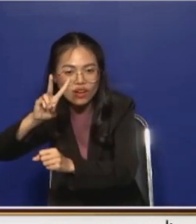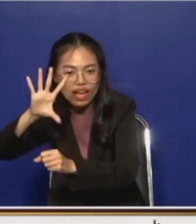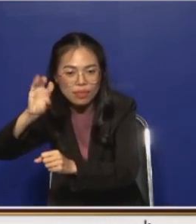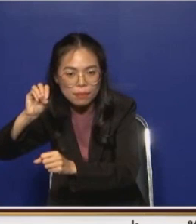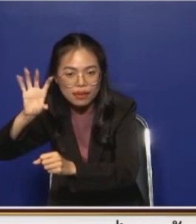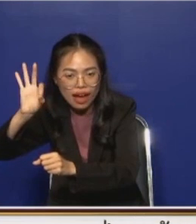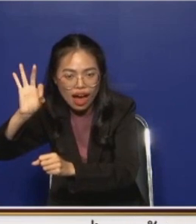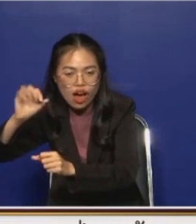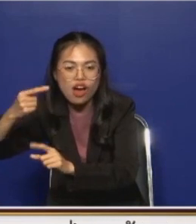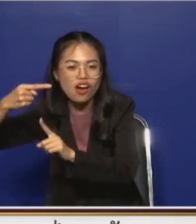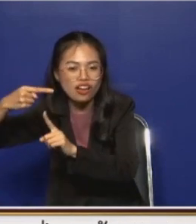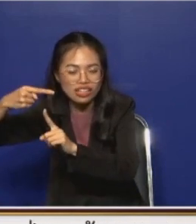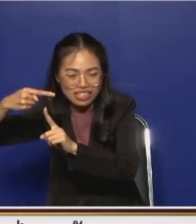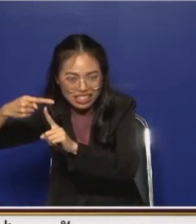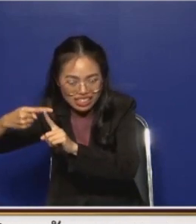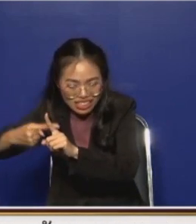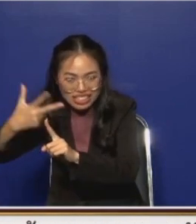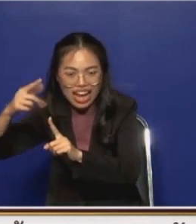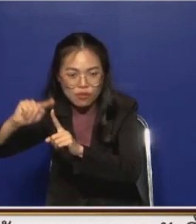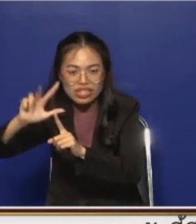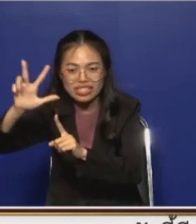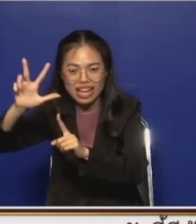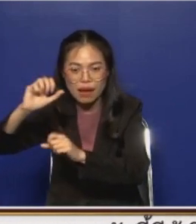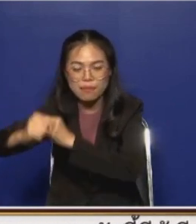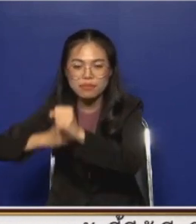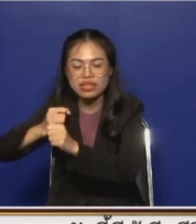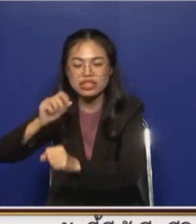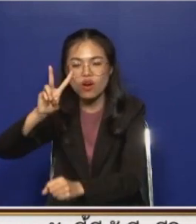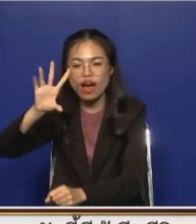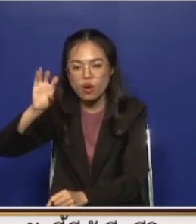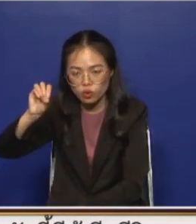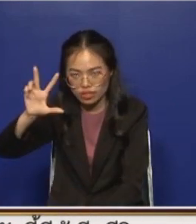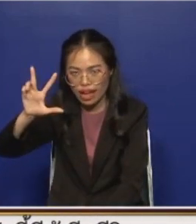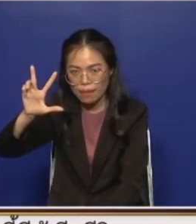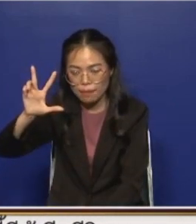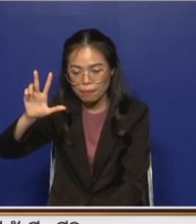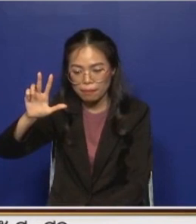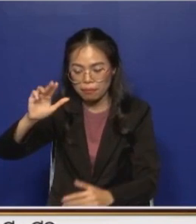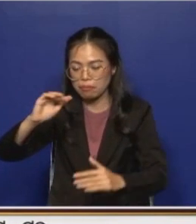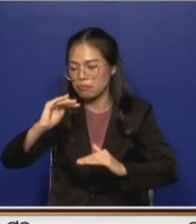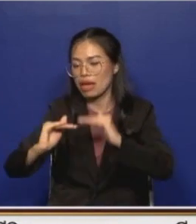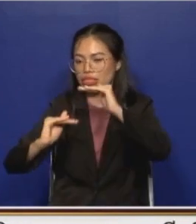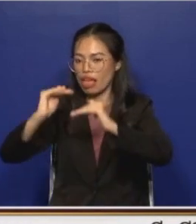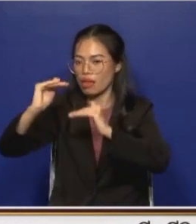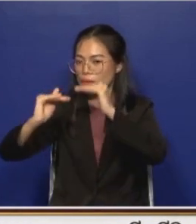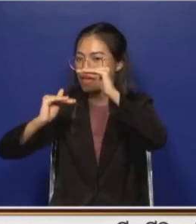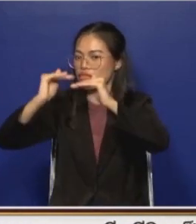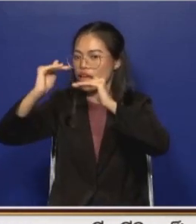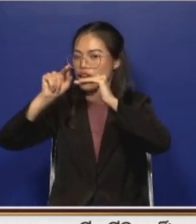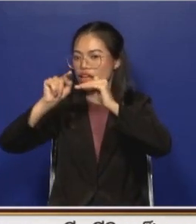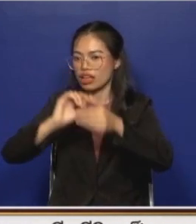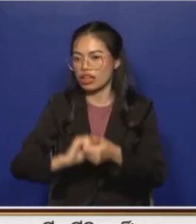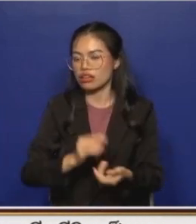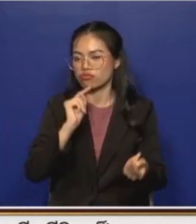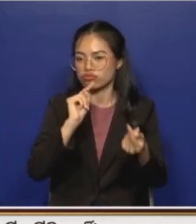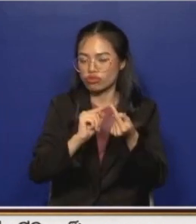ฮะเป็นบันได3ขั้นนะฮะบันไดของการเสื่อมทรุดทางเศรษ